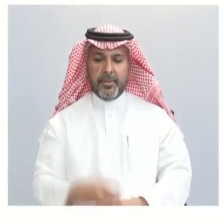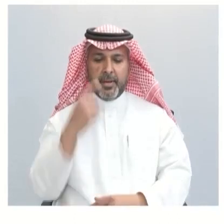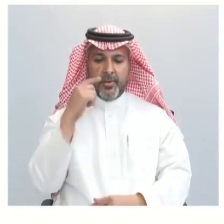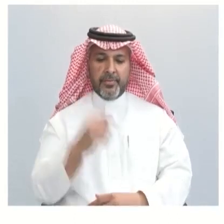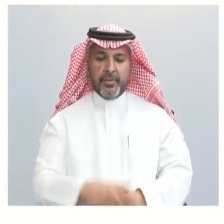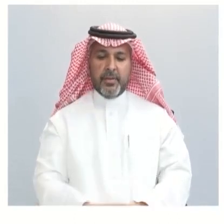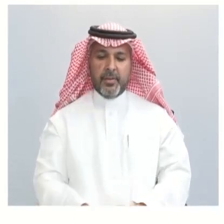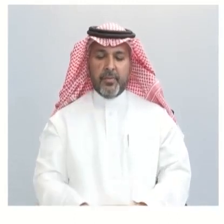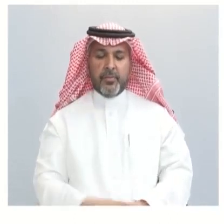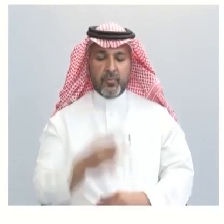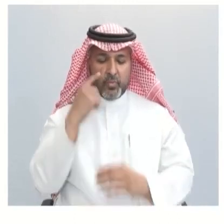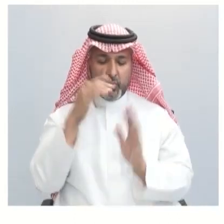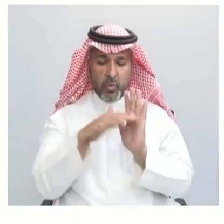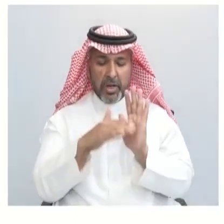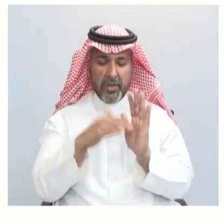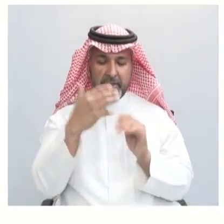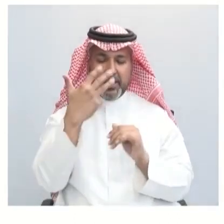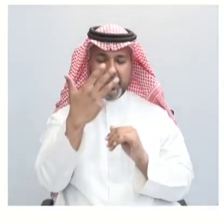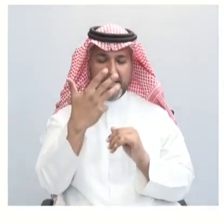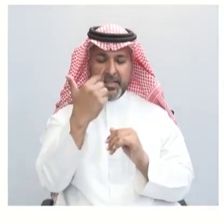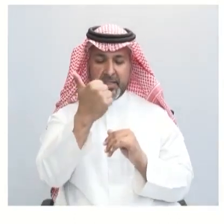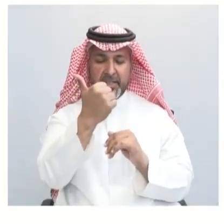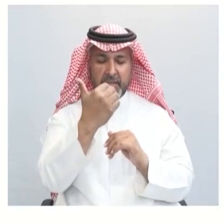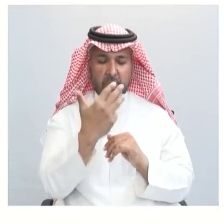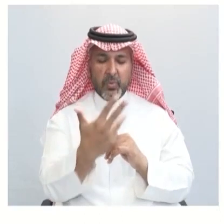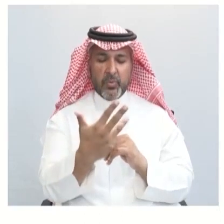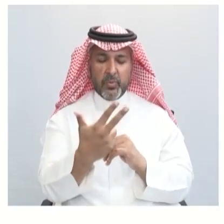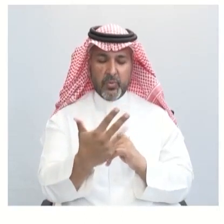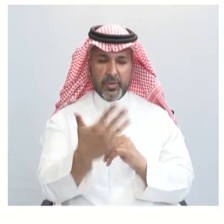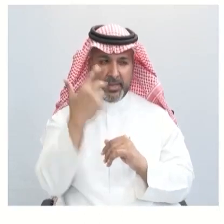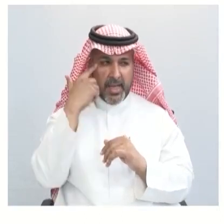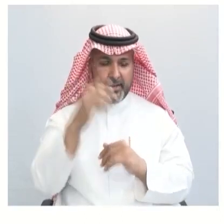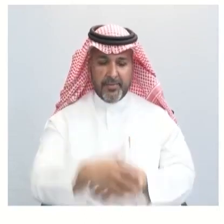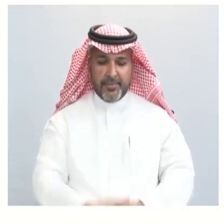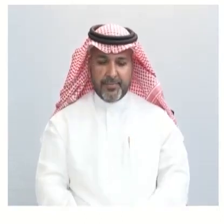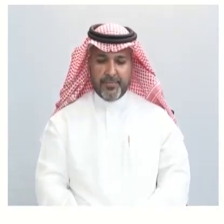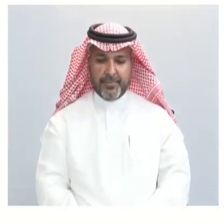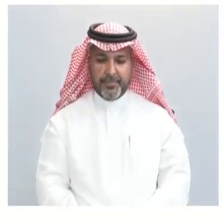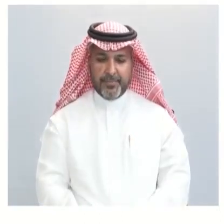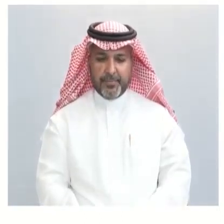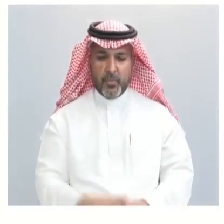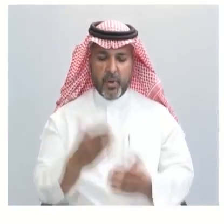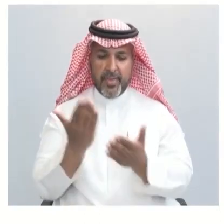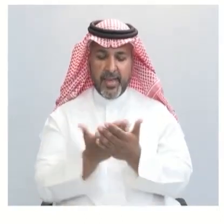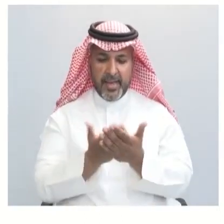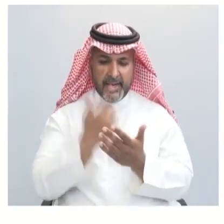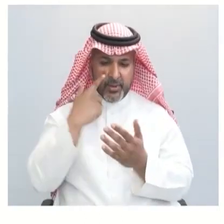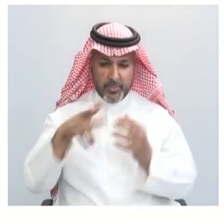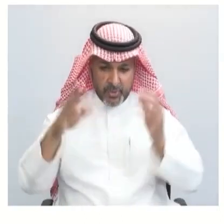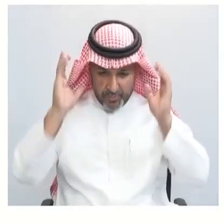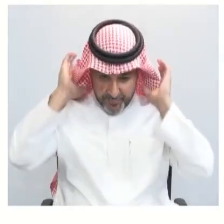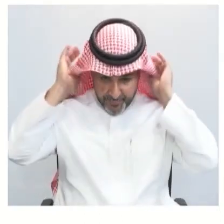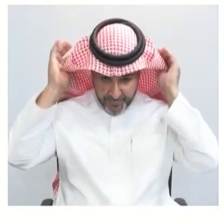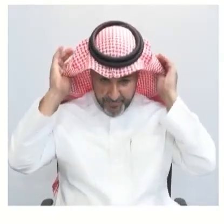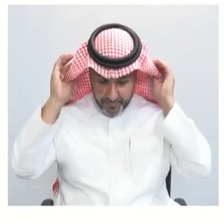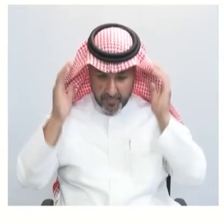راح يكون عندي اين نمثل هذه النقاط لاحظ هنا هذا التمثيل البياني طبعا لاحظ اننا